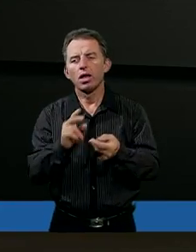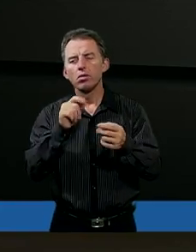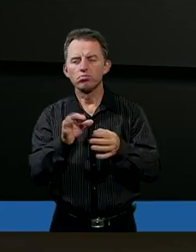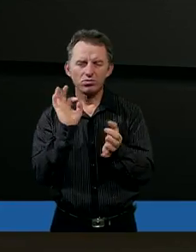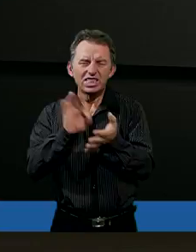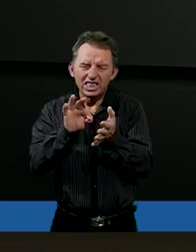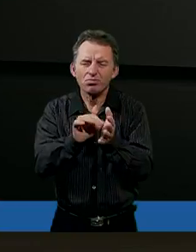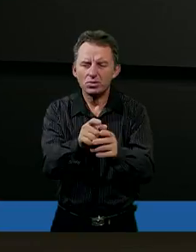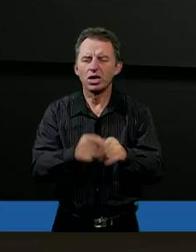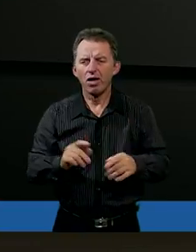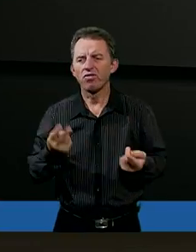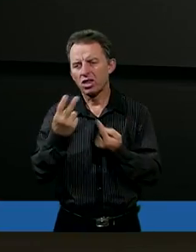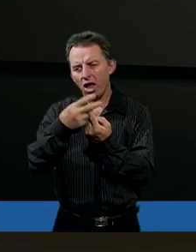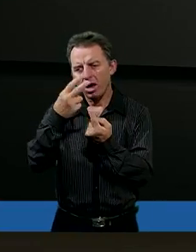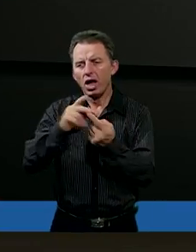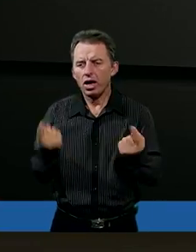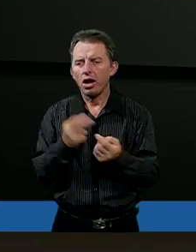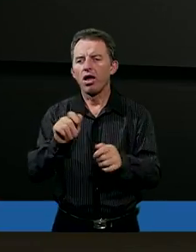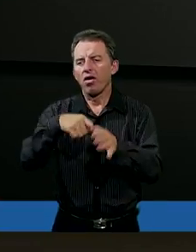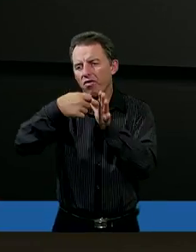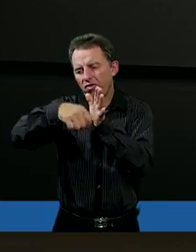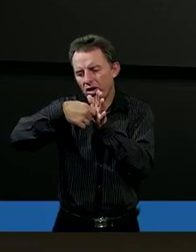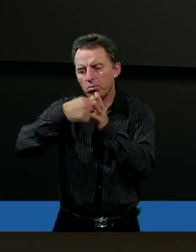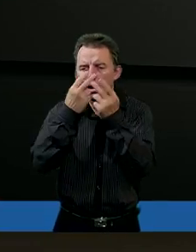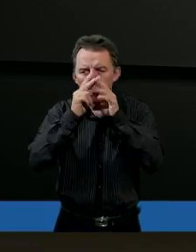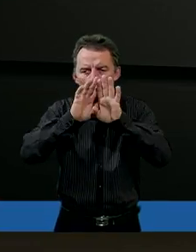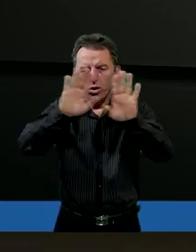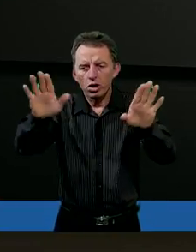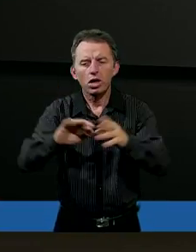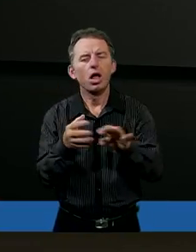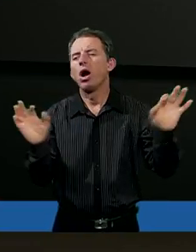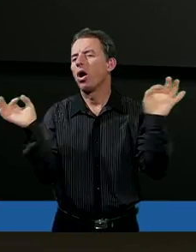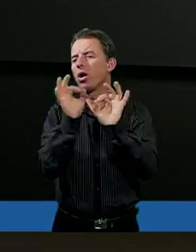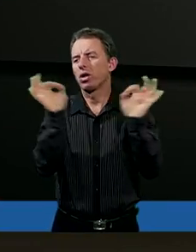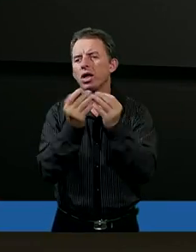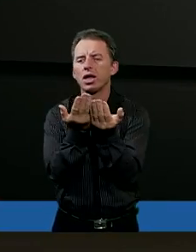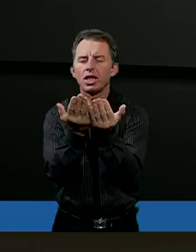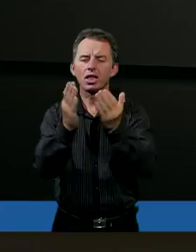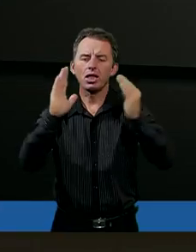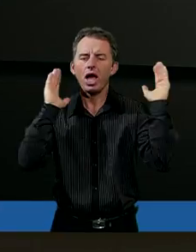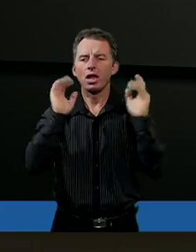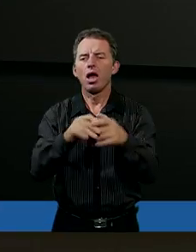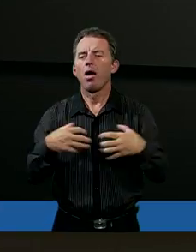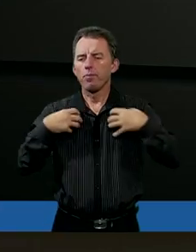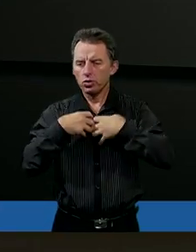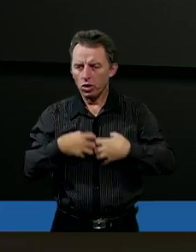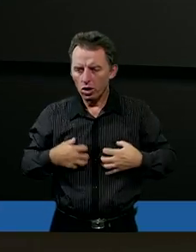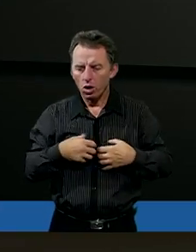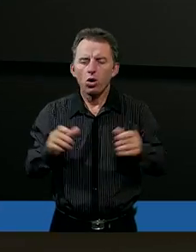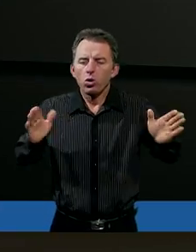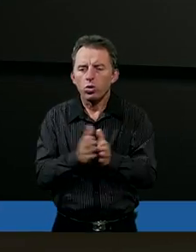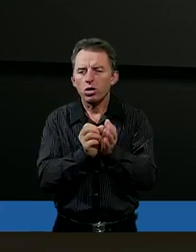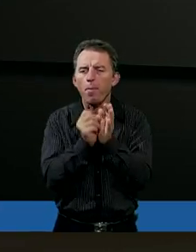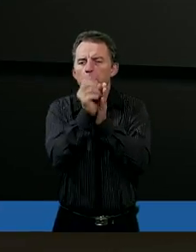w telewizji. Reklamę filmów pokazujących najokrutniejsze sceny z przyrody. I krótkie migawki,